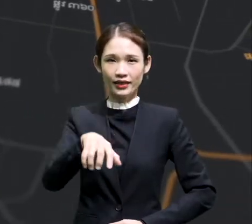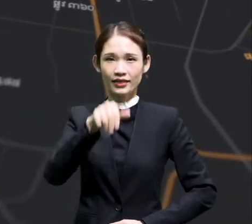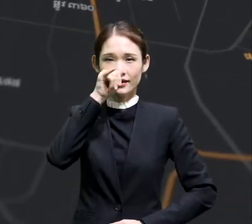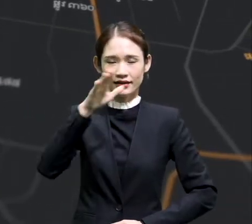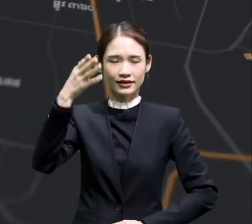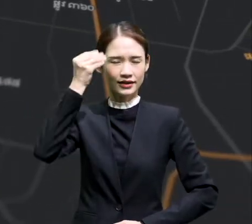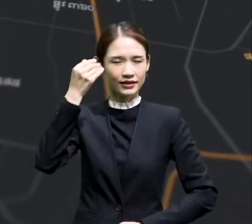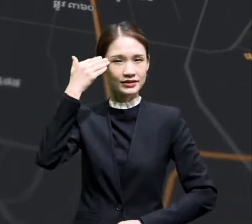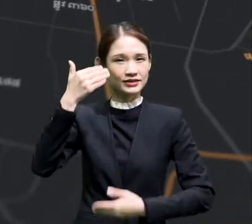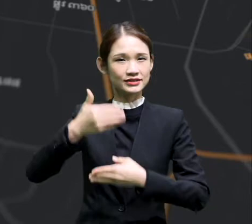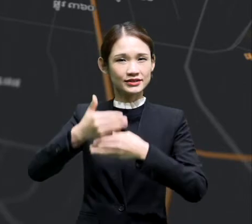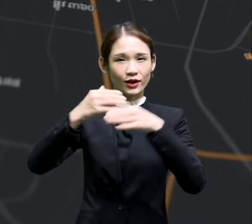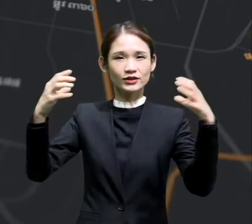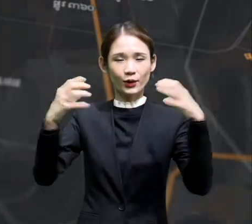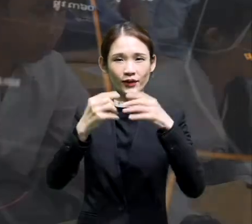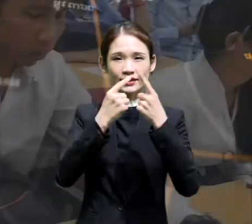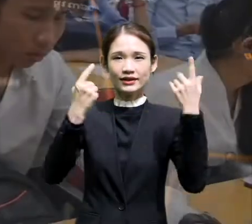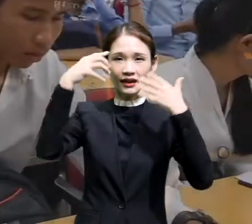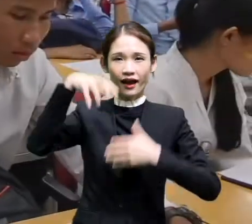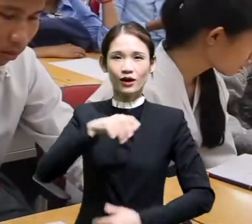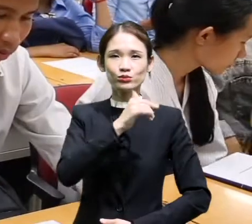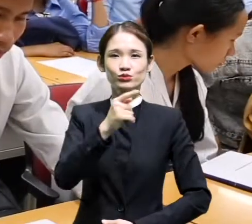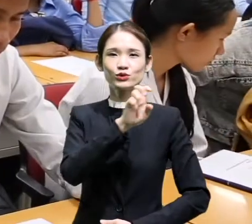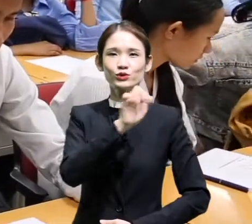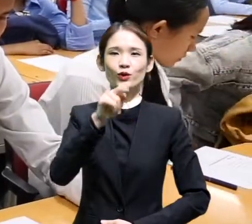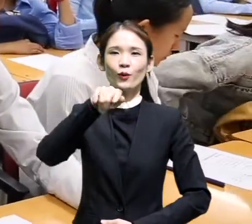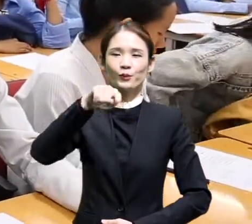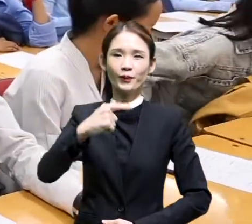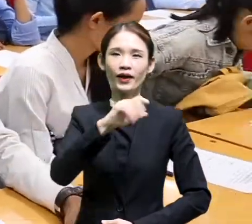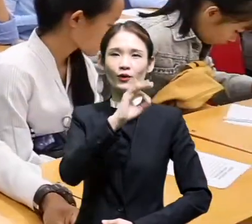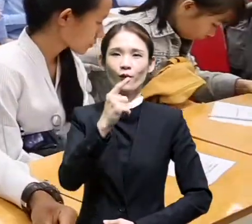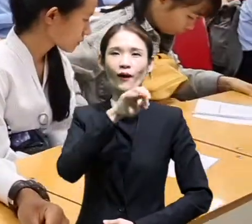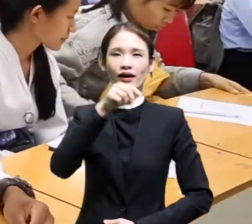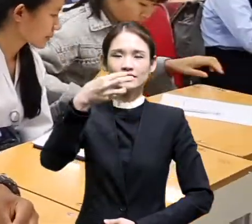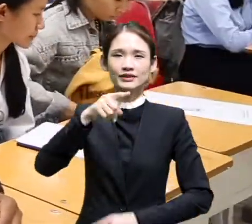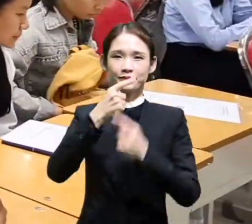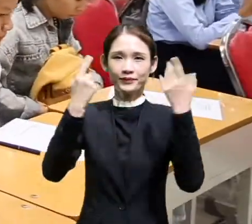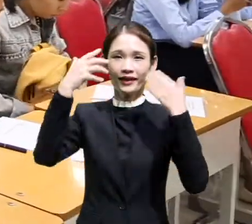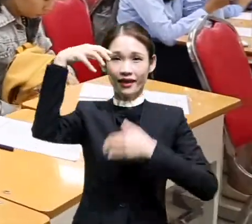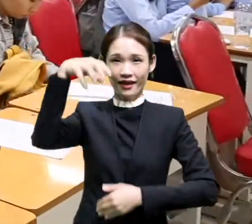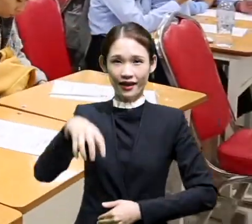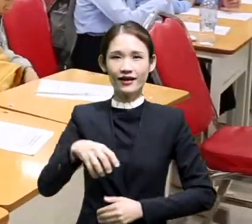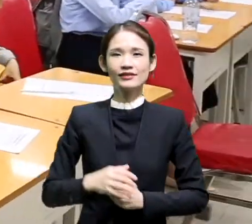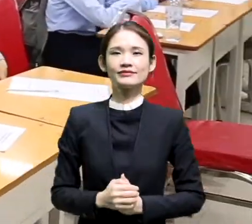있는 캄보디아 최고 대학이자 지성의 집합소라 불리는 프놈펜 왕립대학.